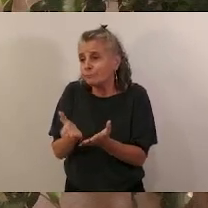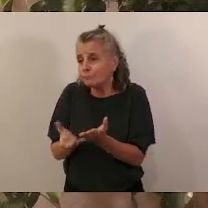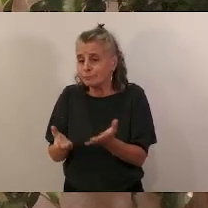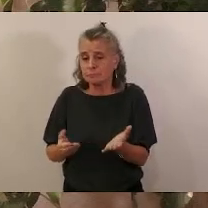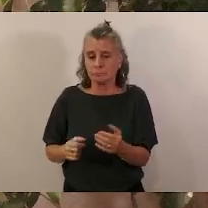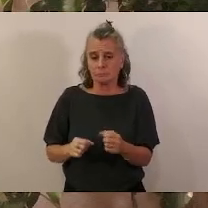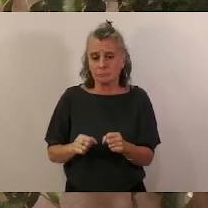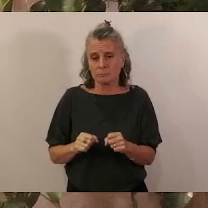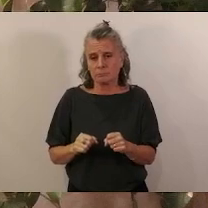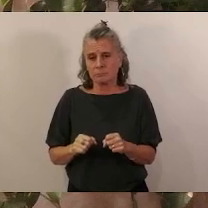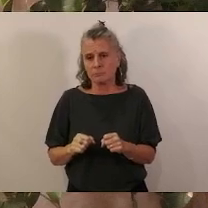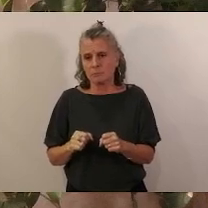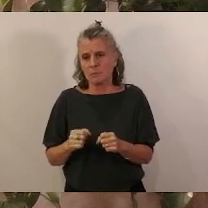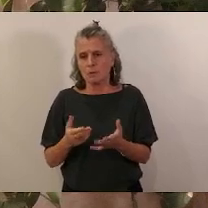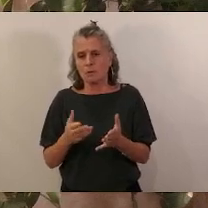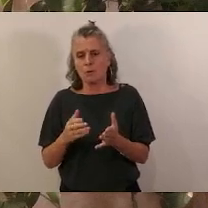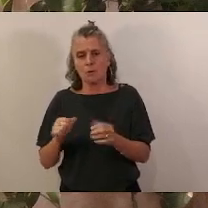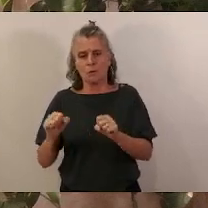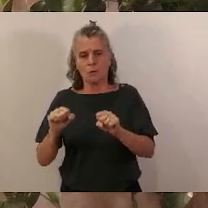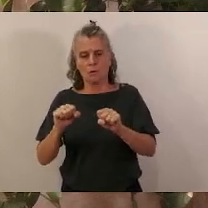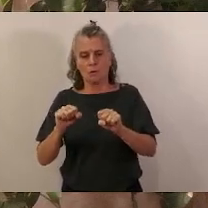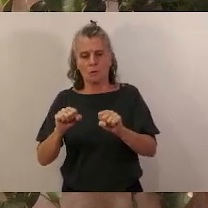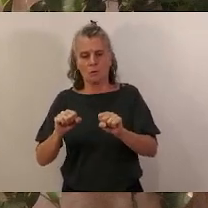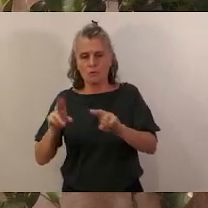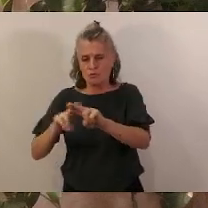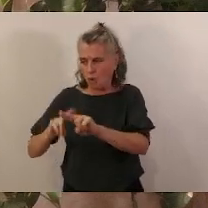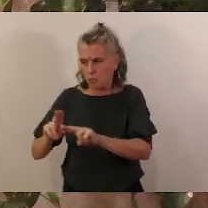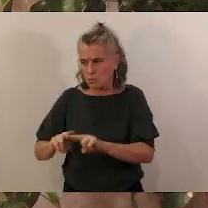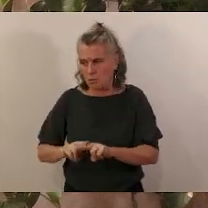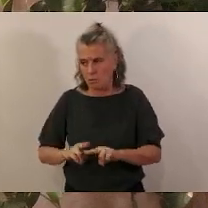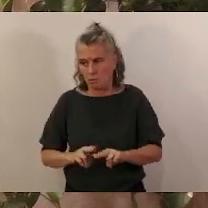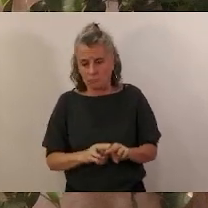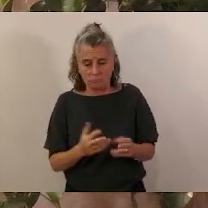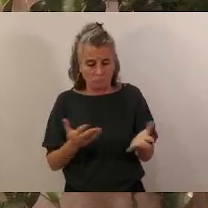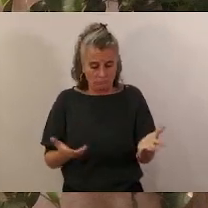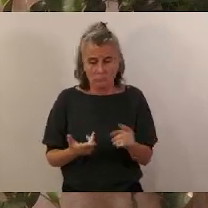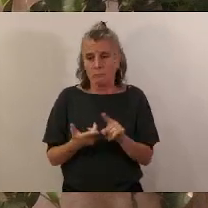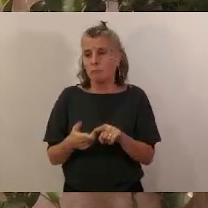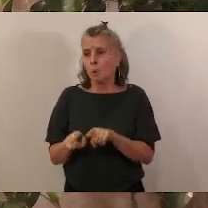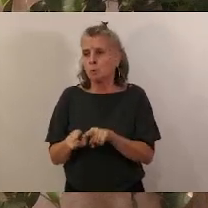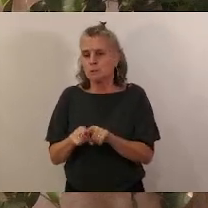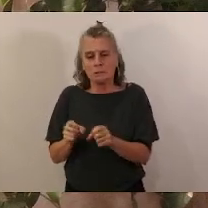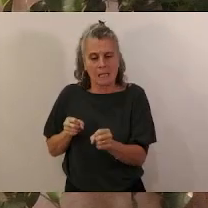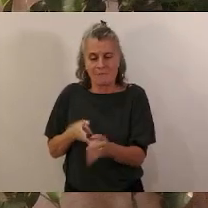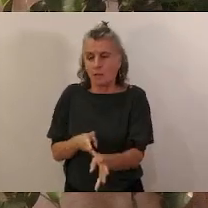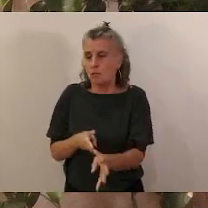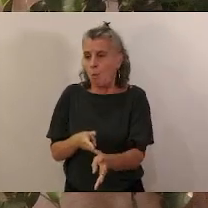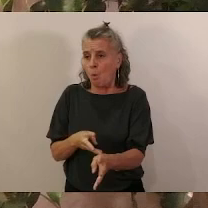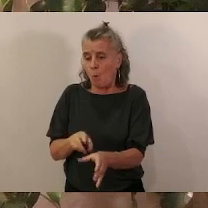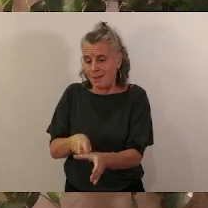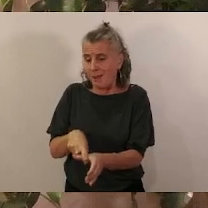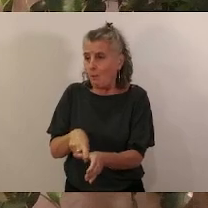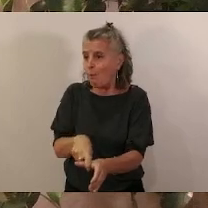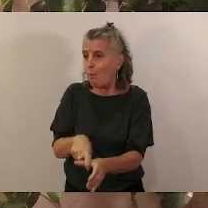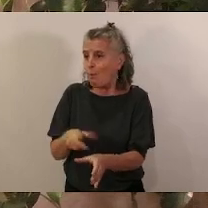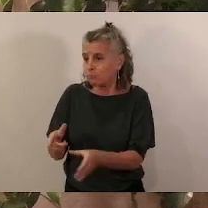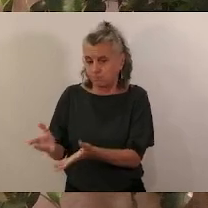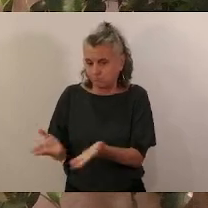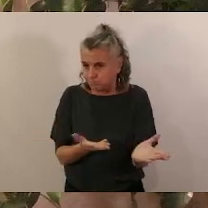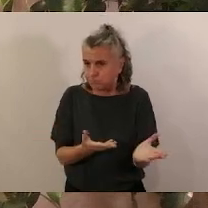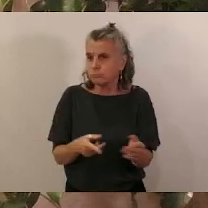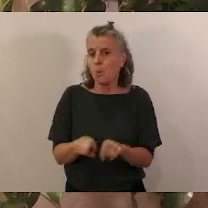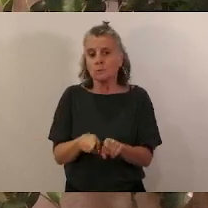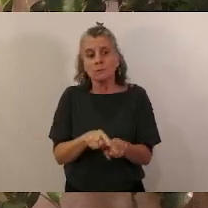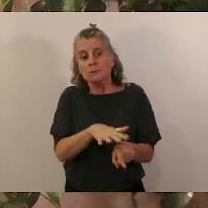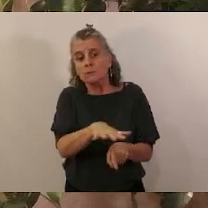À Noailles et à Belzins, je pense que c'est plus que nécessaire. Il y aurait la livraison en vélo cargo, il y aurait la livraison des repas pour les personnes